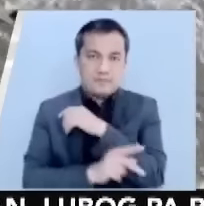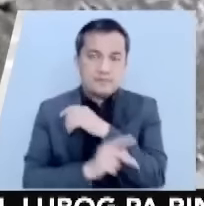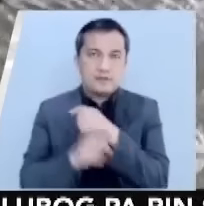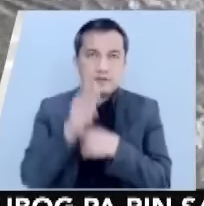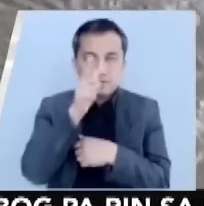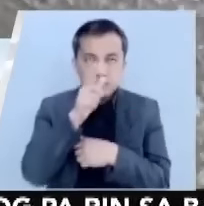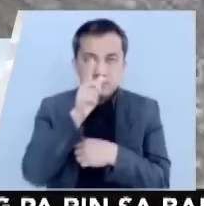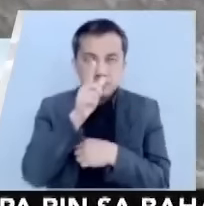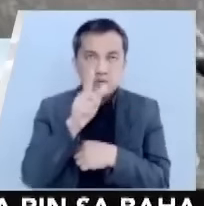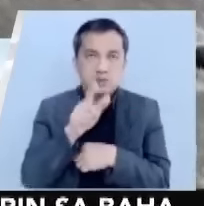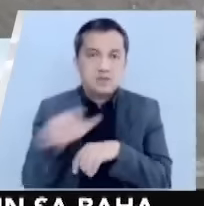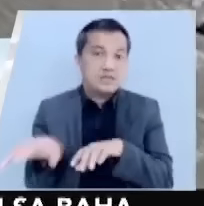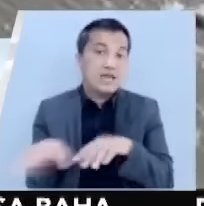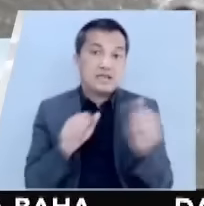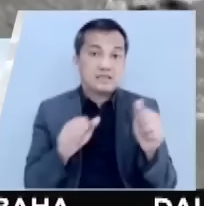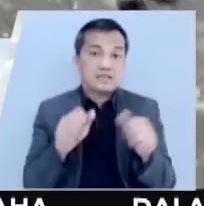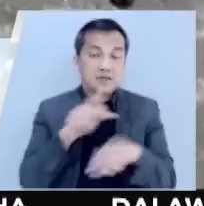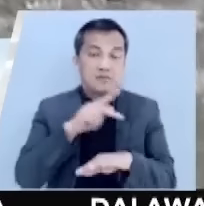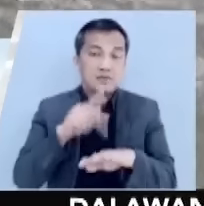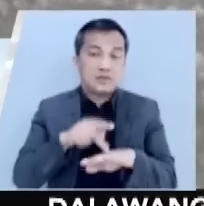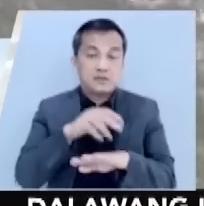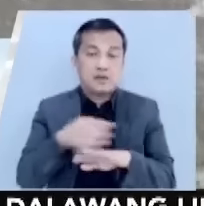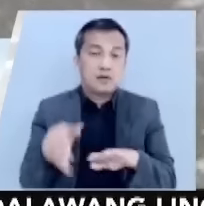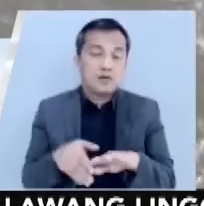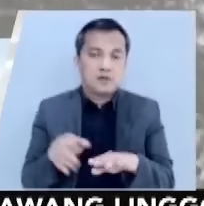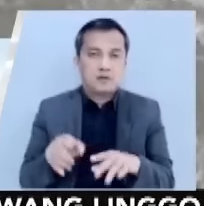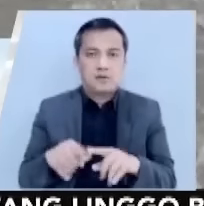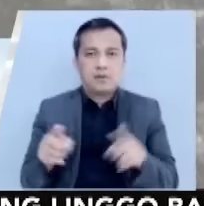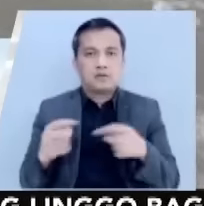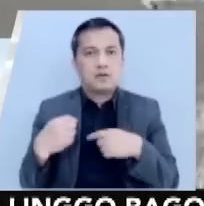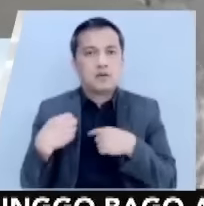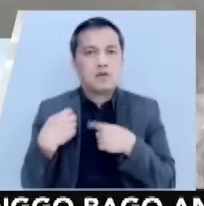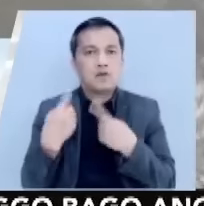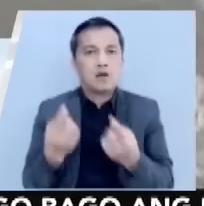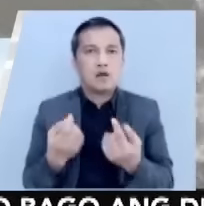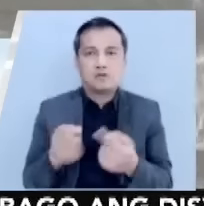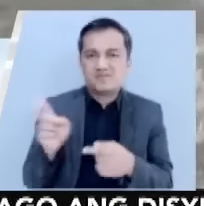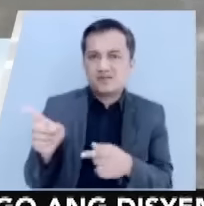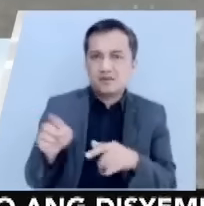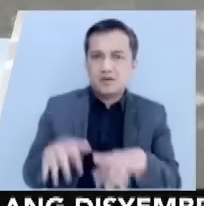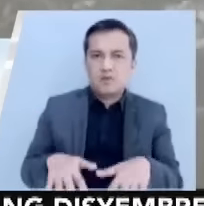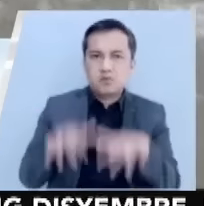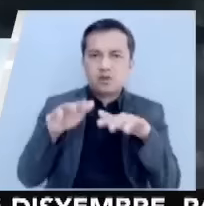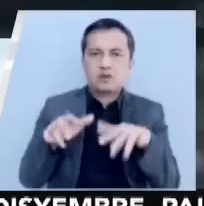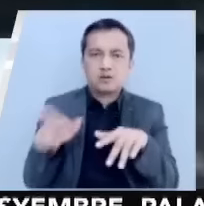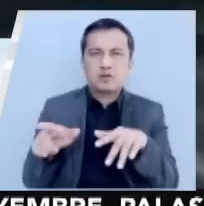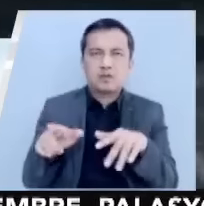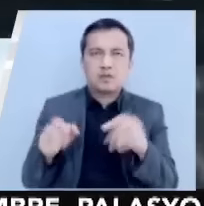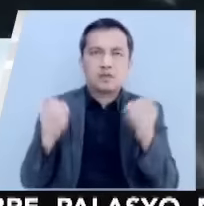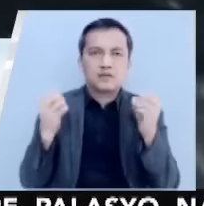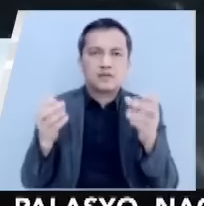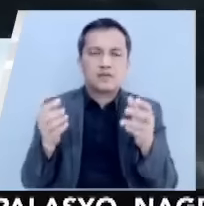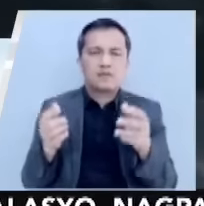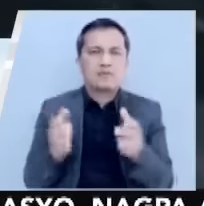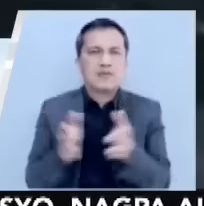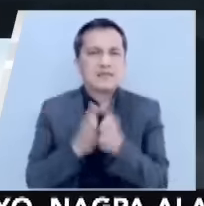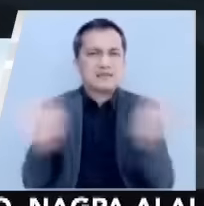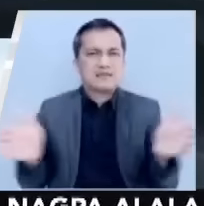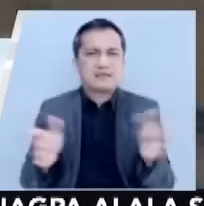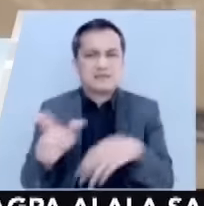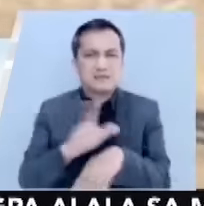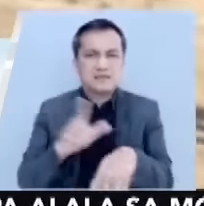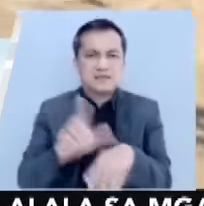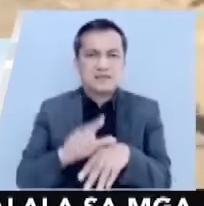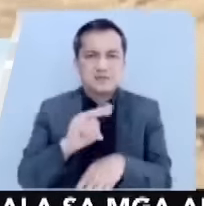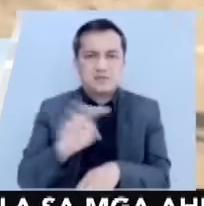Philippine Area of Responsibility, pero hanggang ngayon, lubog pa rin sa tubig ang ekta-ektaryang palayan sa Nueva Ecija hanggang ngayong